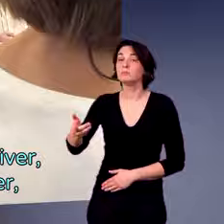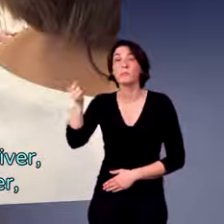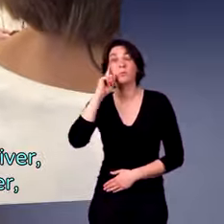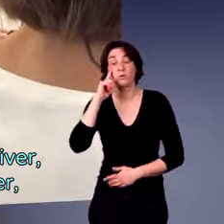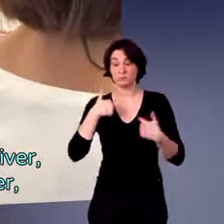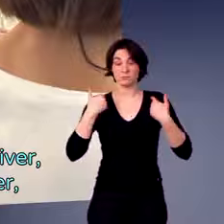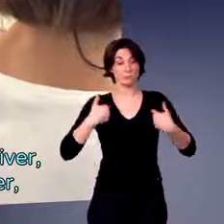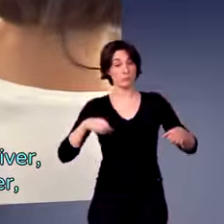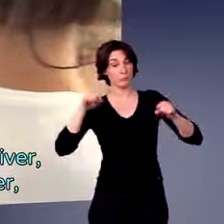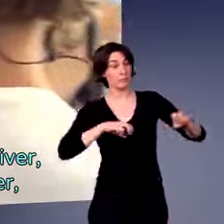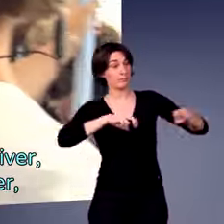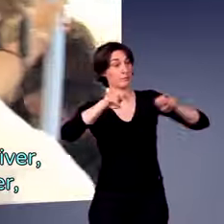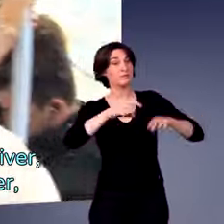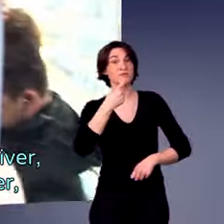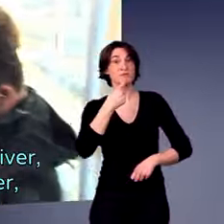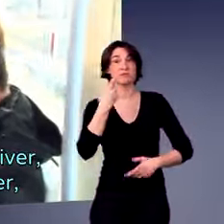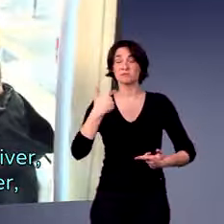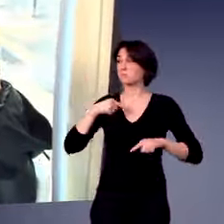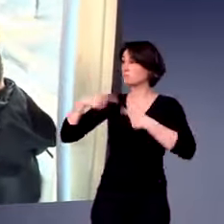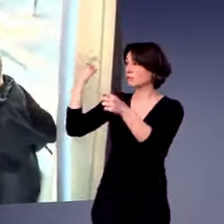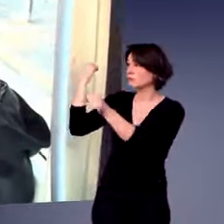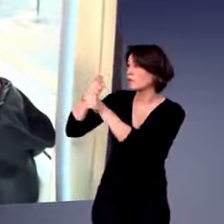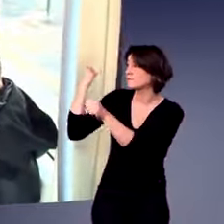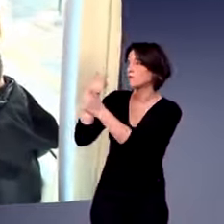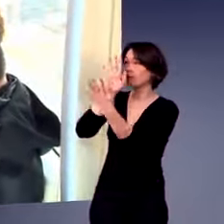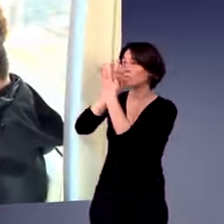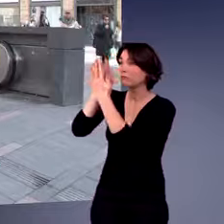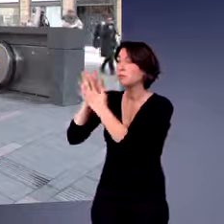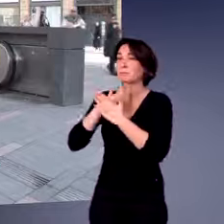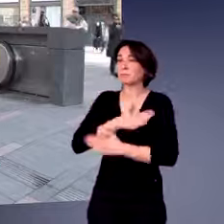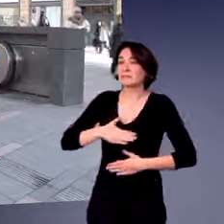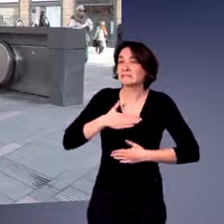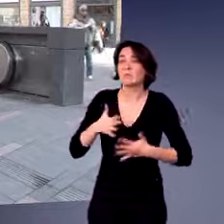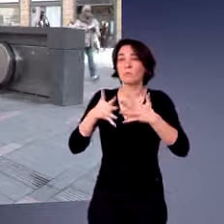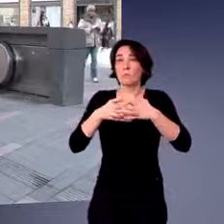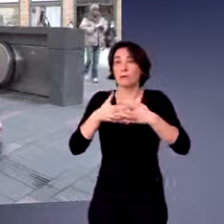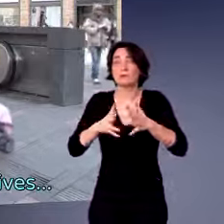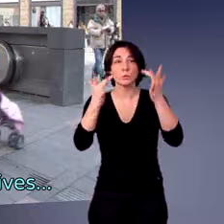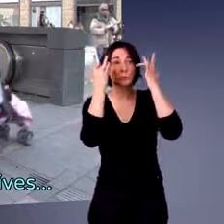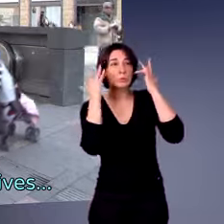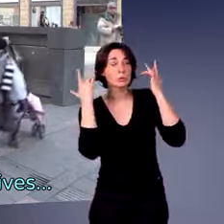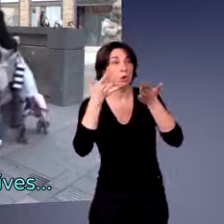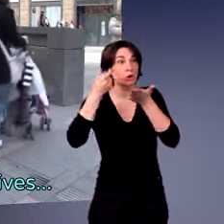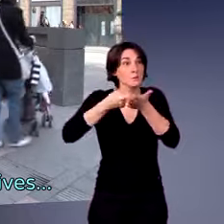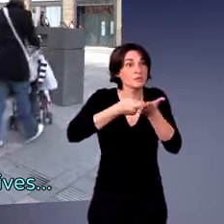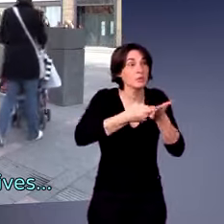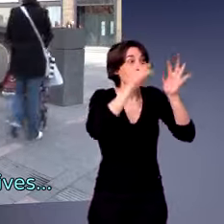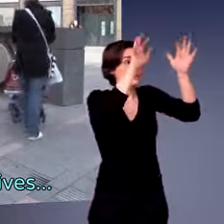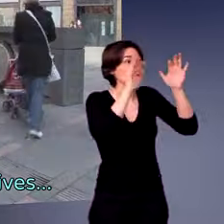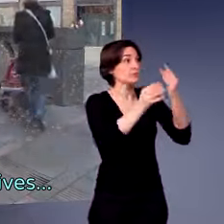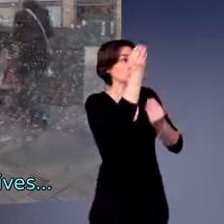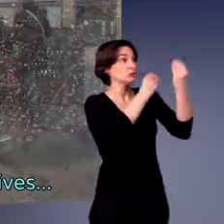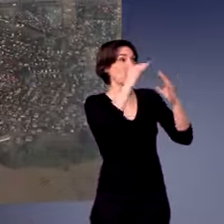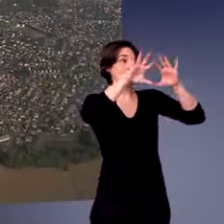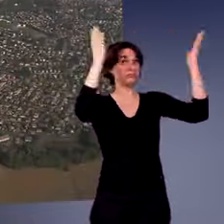cultiver se distraire se rencontrer mais aussi se soigner faire ses courses effectuer des démarches